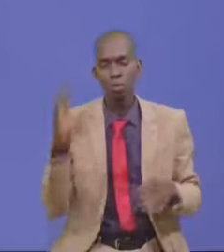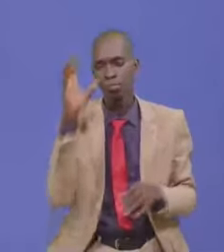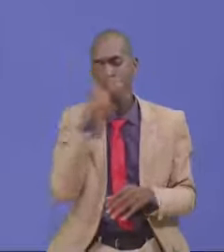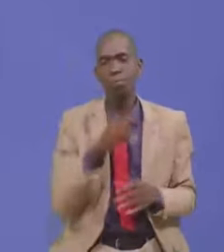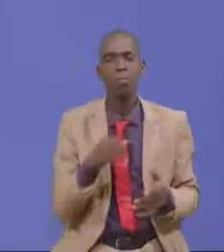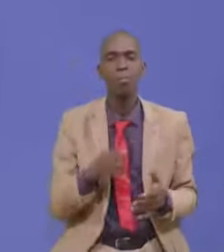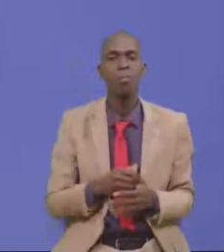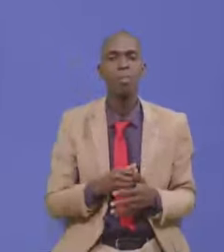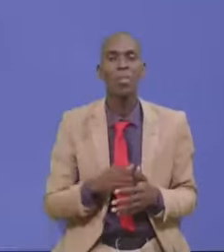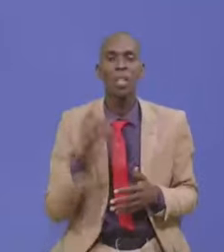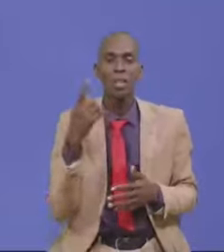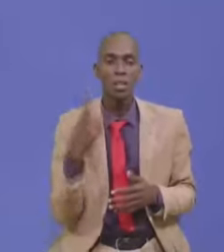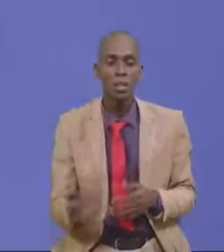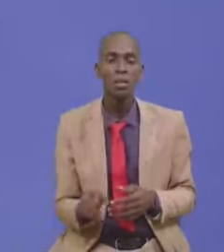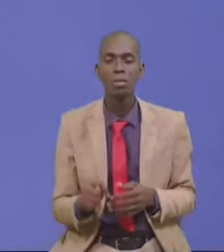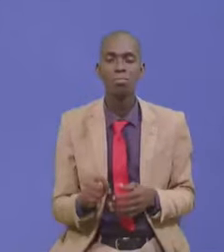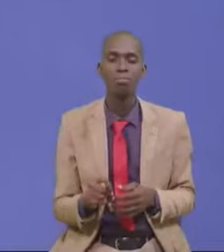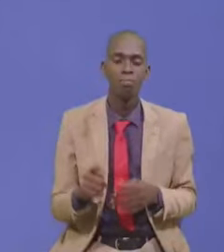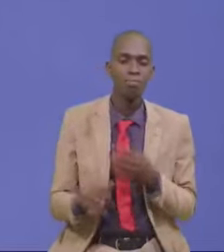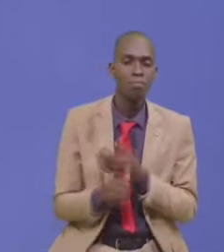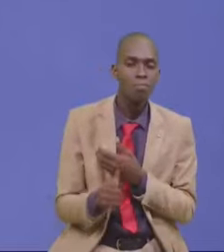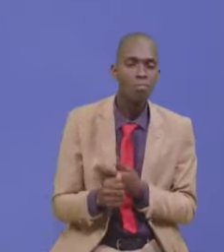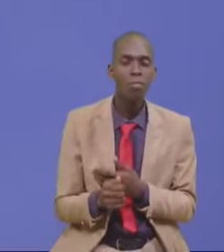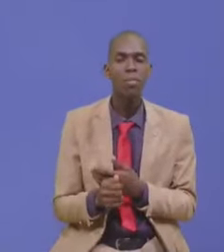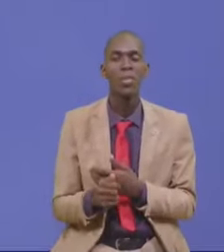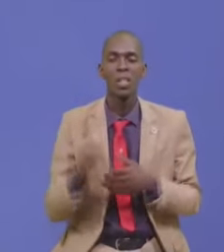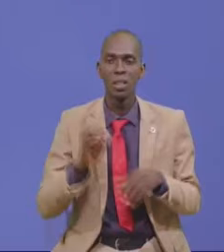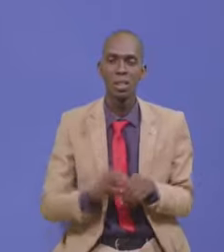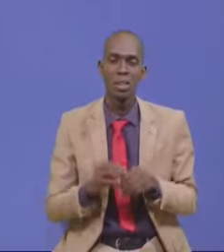La perdition, la perversité de vendre la vérité.